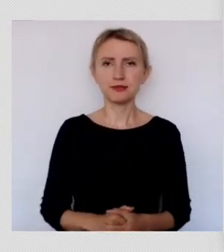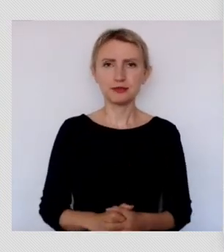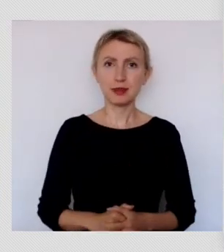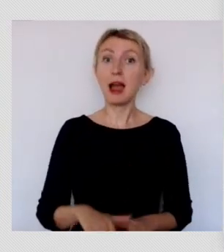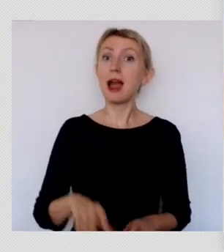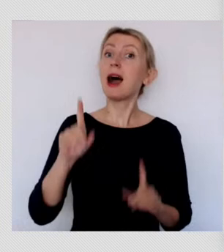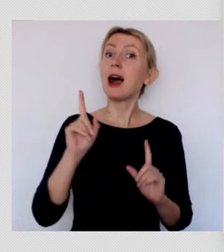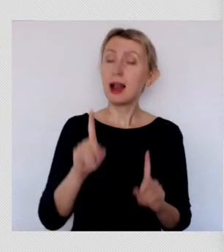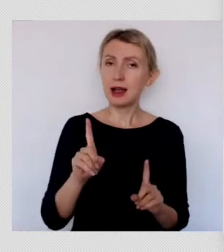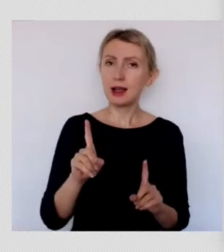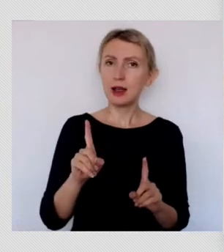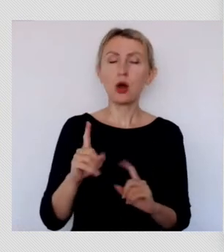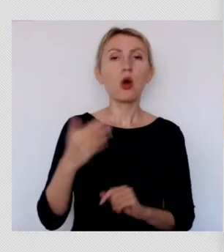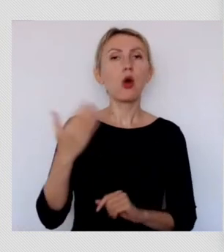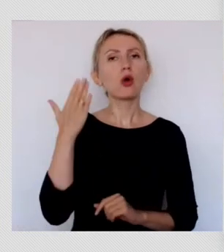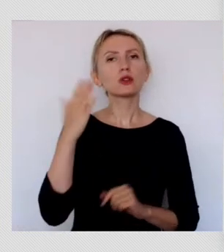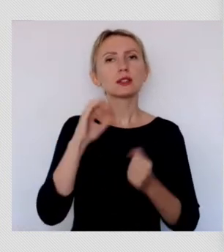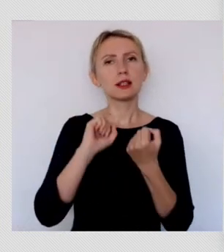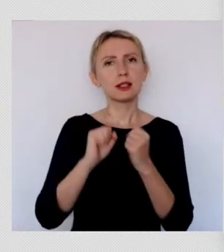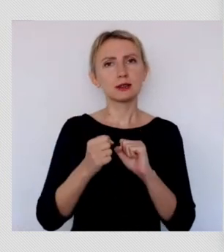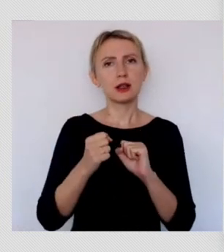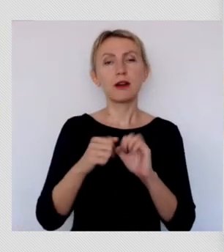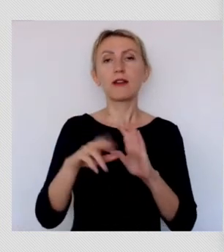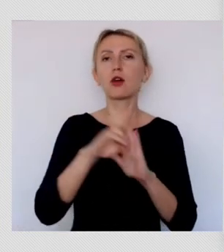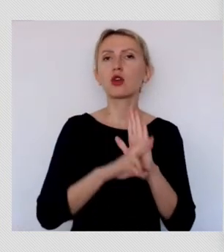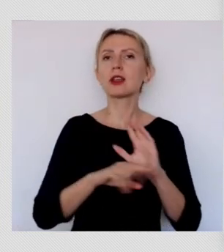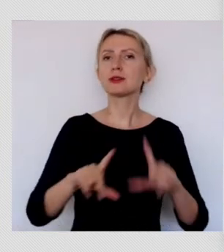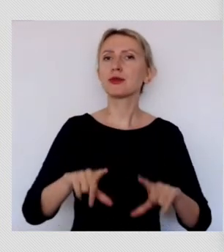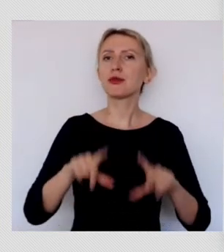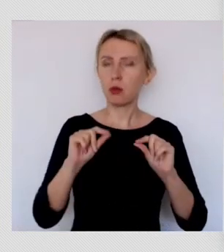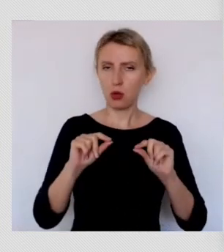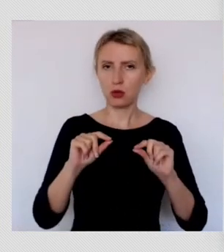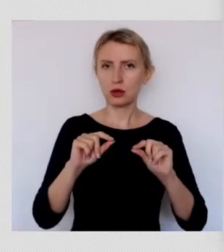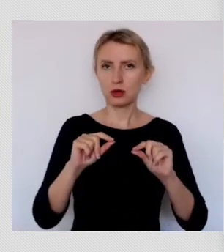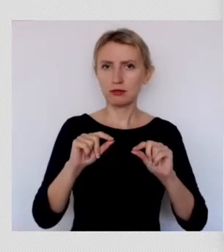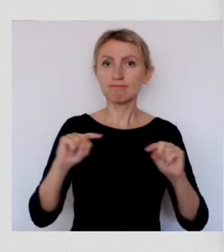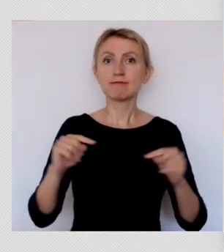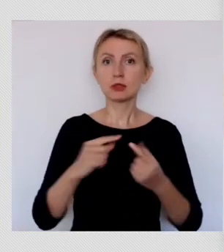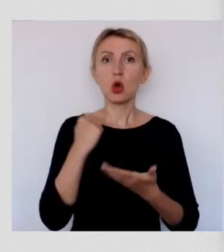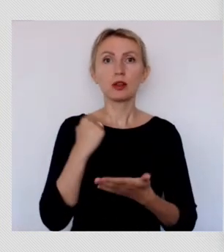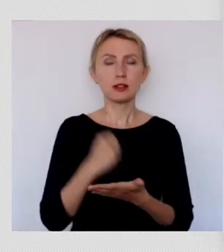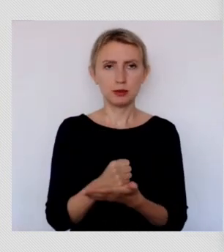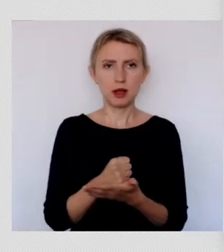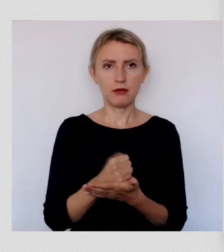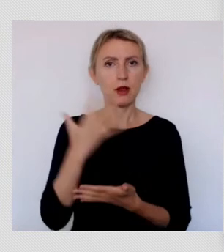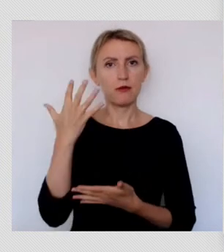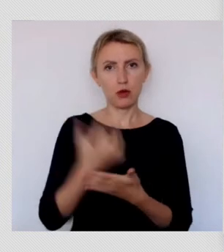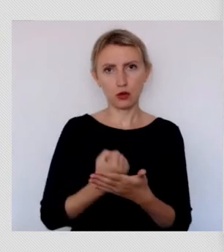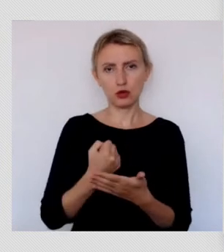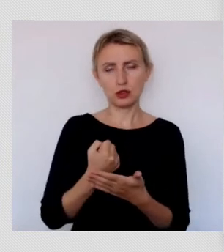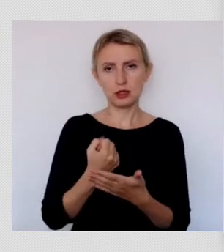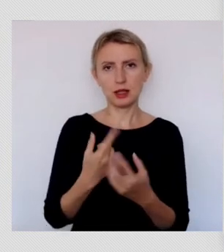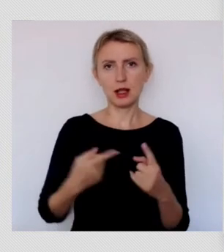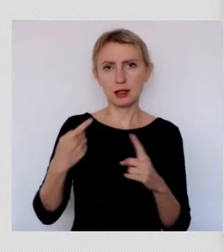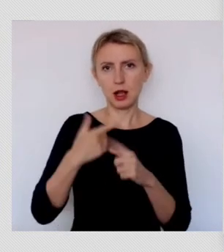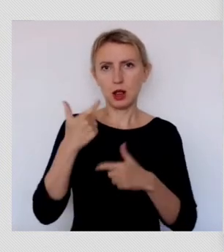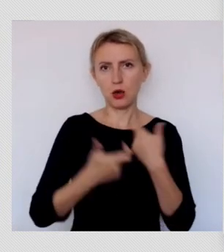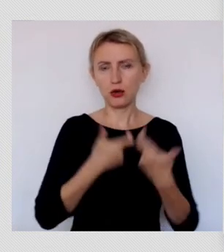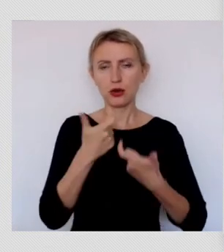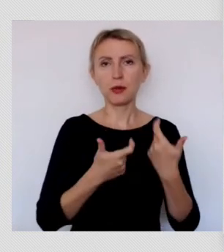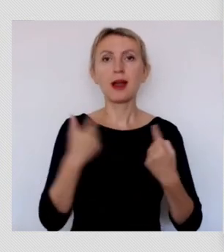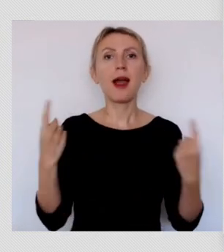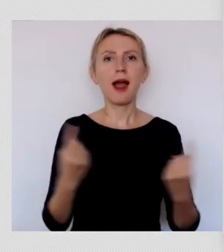od ostatnich zmian w kodeksie wyborczym, zgodne z prawem wykorzystywanie na cele prowadzenia